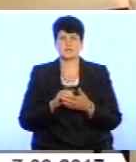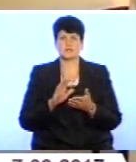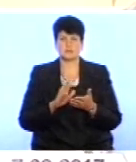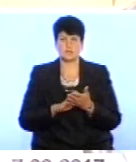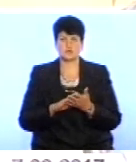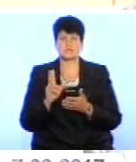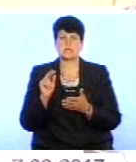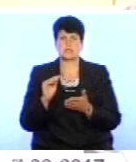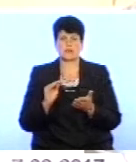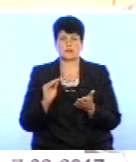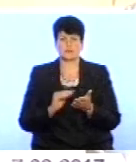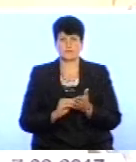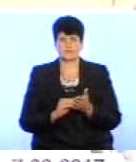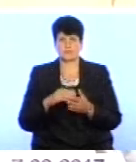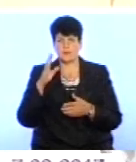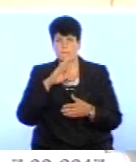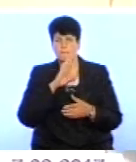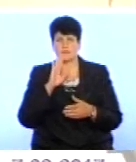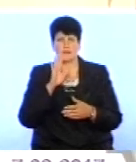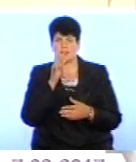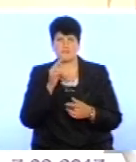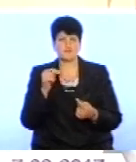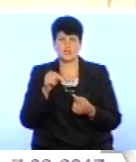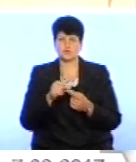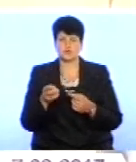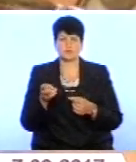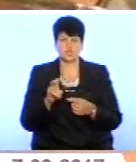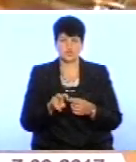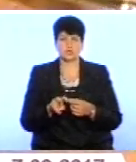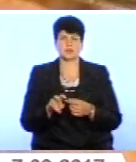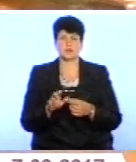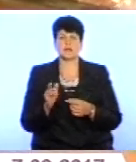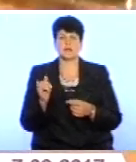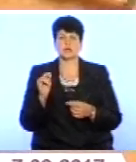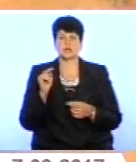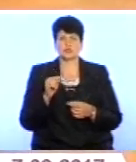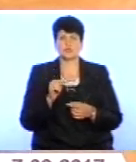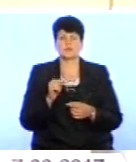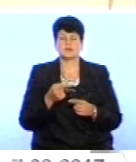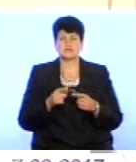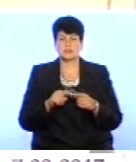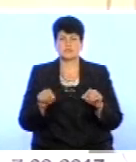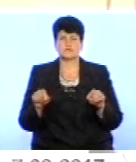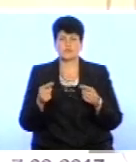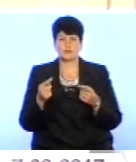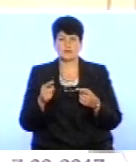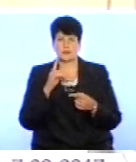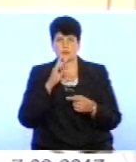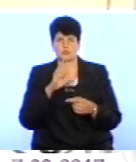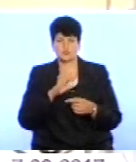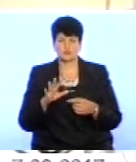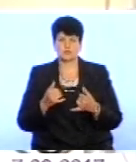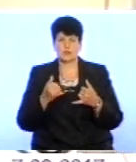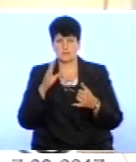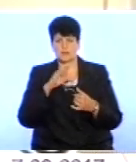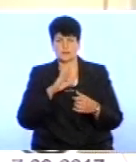певну дату. Батьки не своєчасно прийшли, не своєчасно звернулися, а тому це створює певні незручності і для батьків,